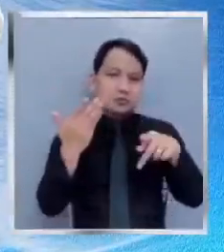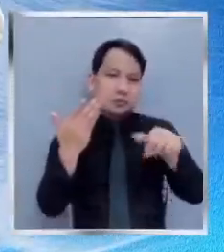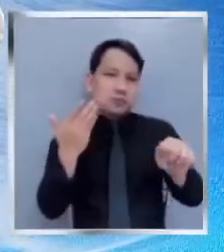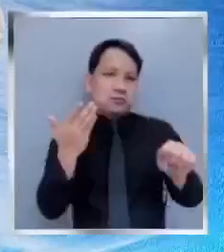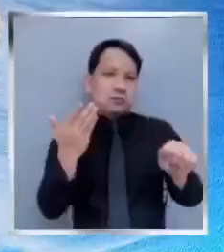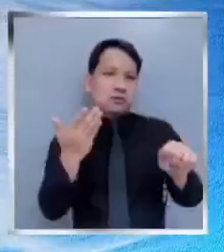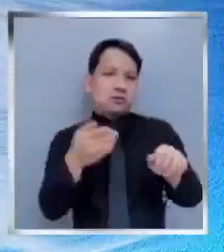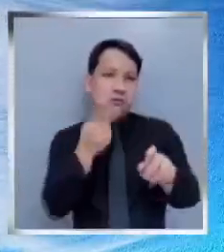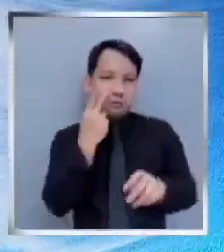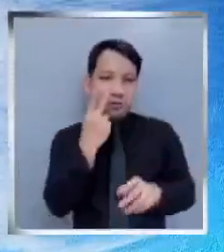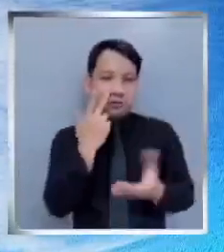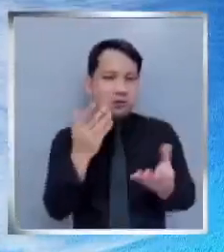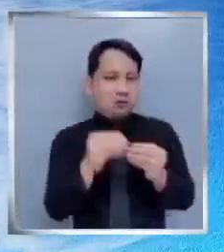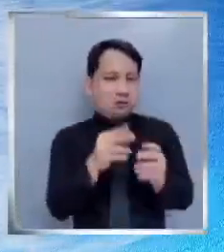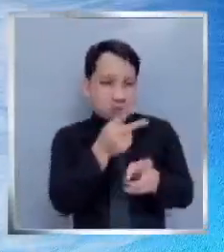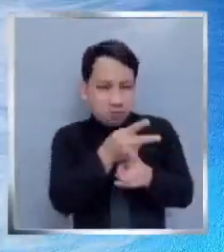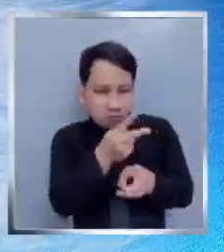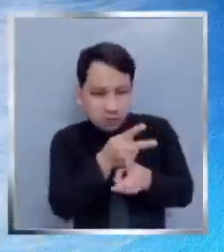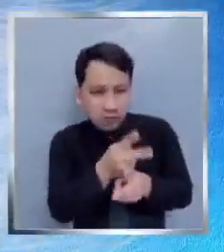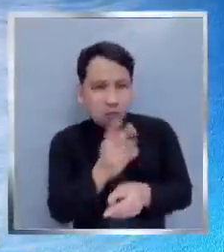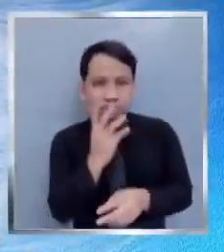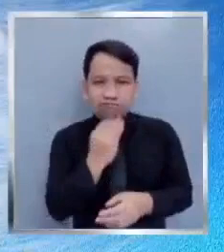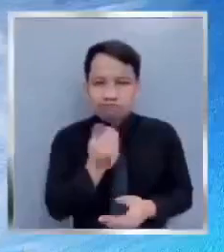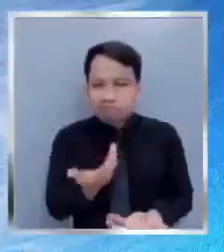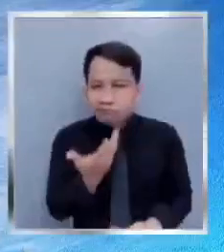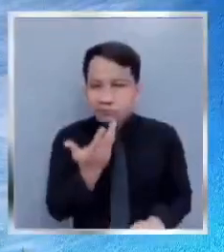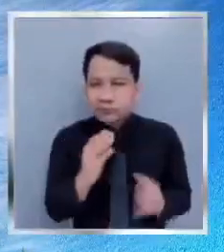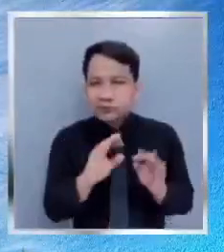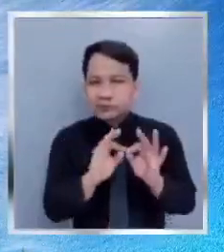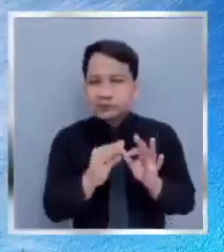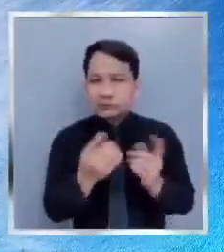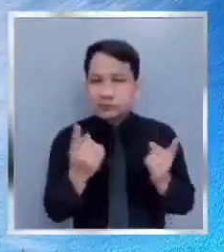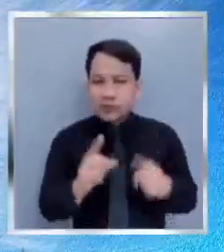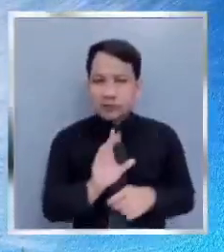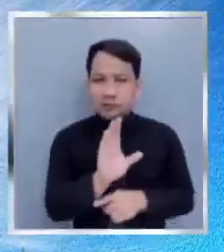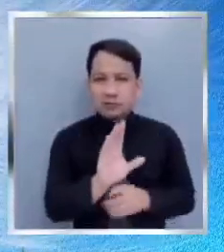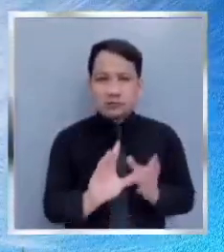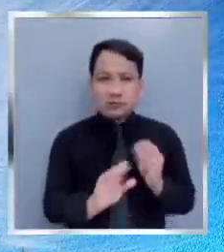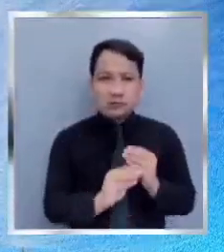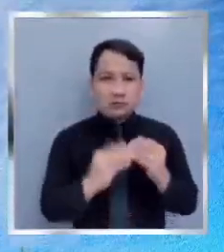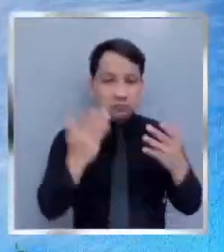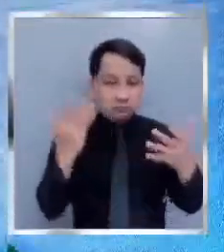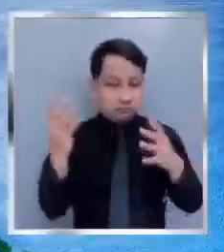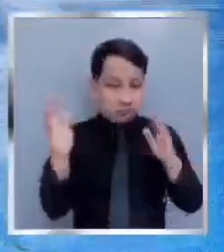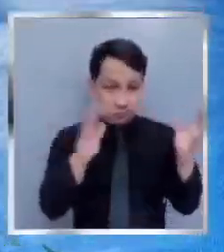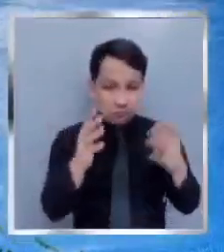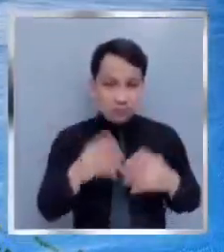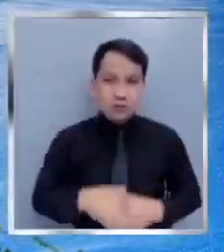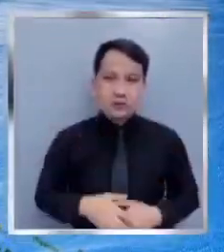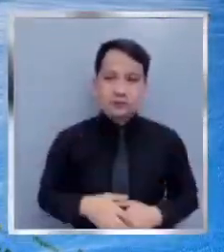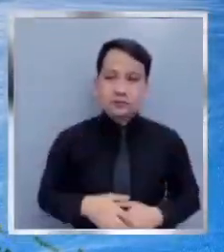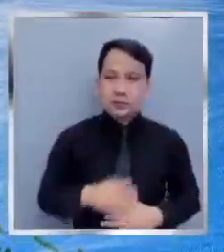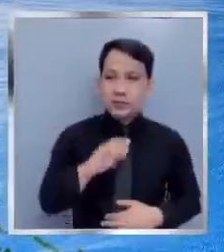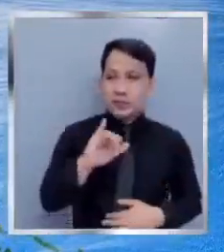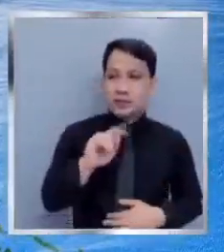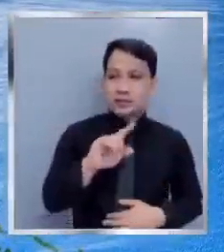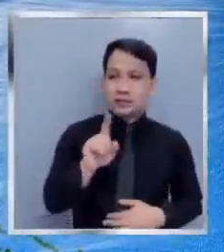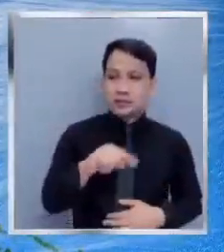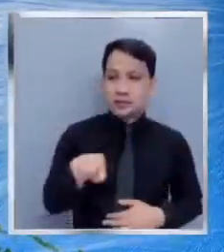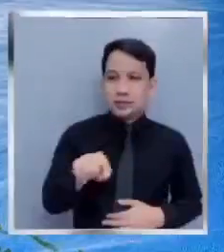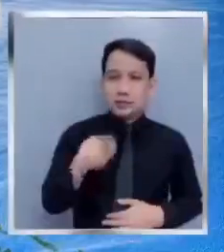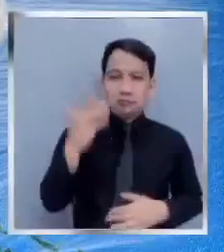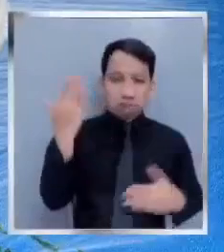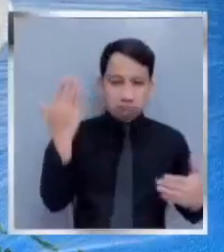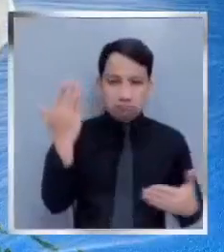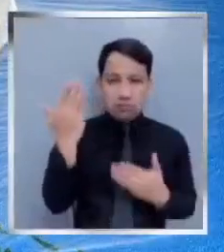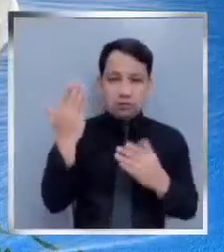kaya babantayan natin kung magkakatotoo ba itong hangin na ito. Intertropical Convergence Zone o ITZZ at thunderstorms